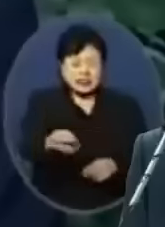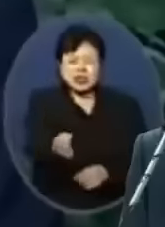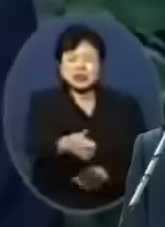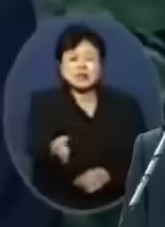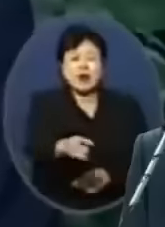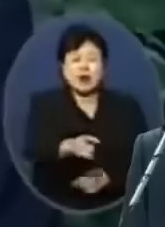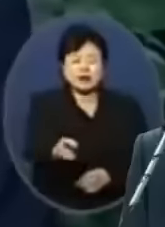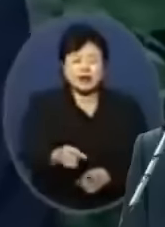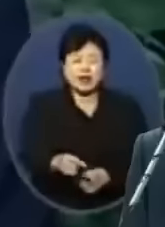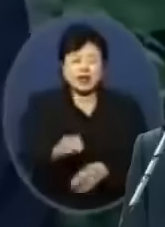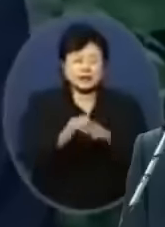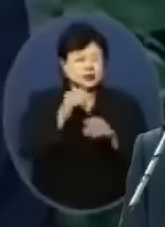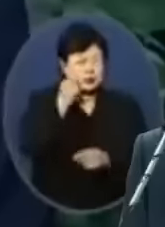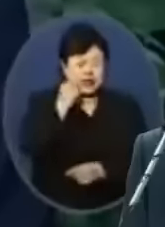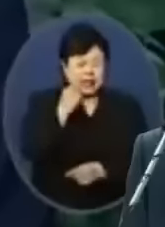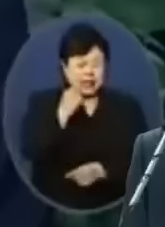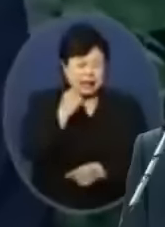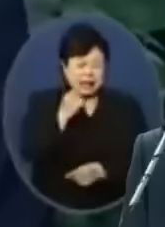저는 채우지 못한다.